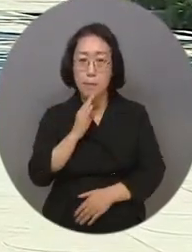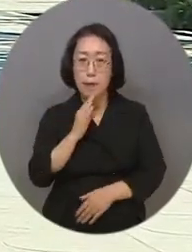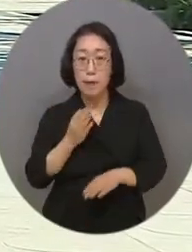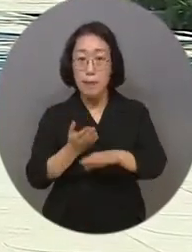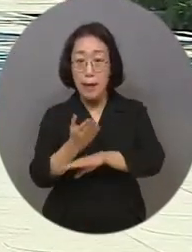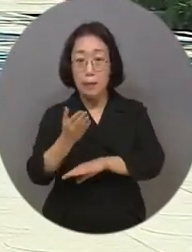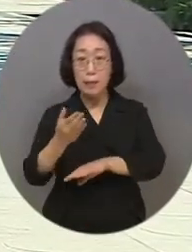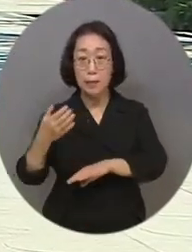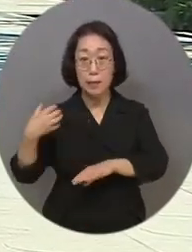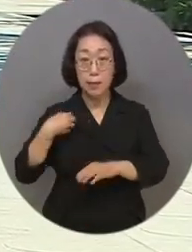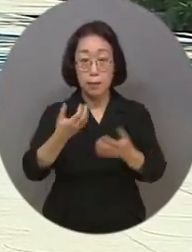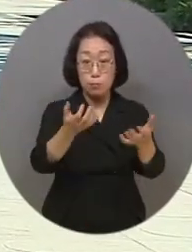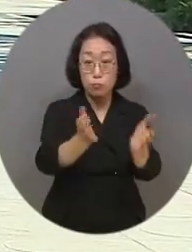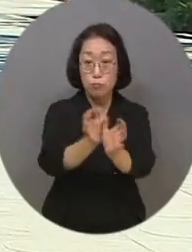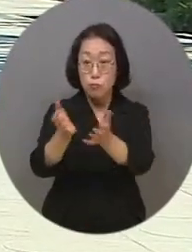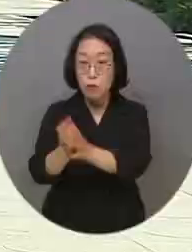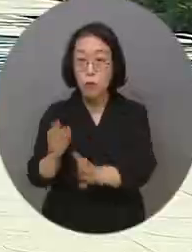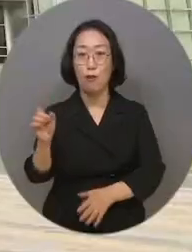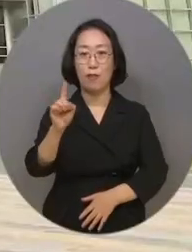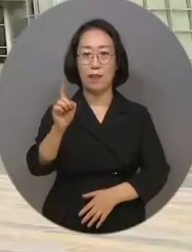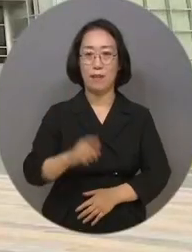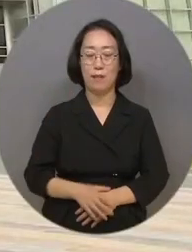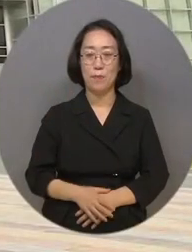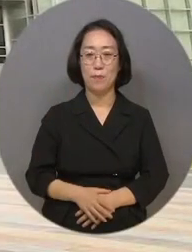다른 부처에서의 변화는 어떠할까요